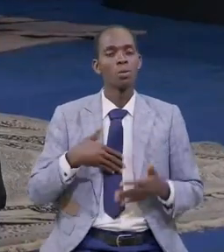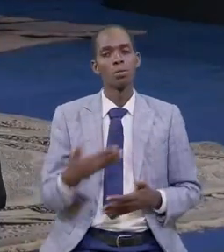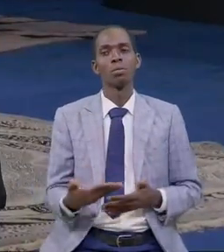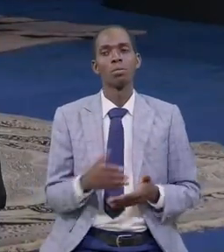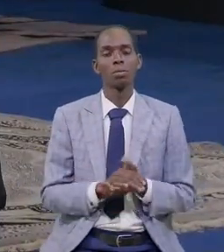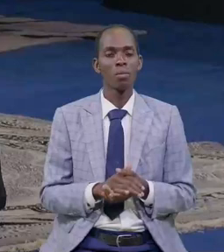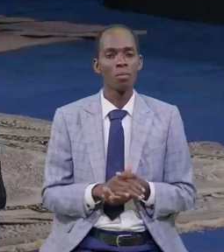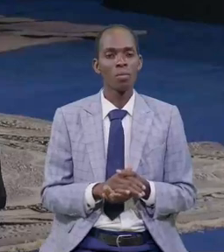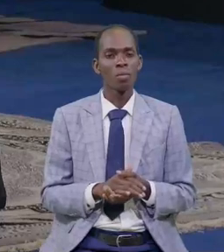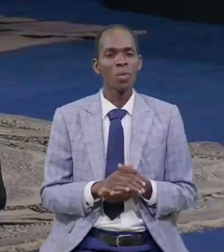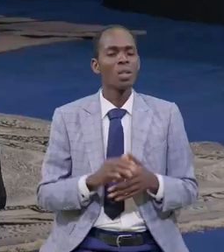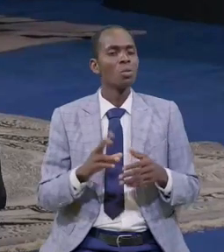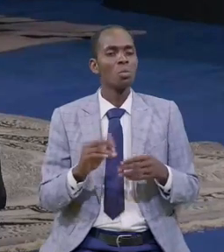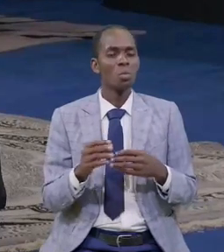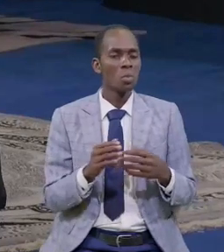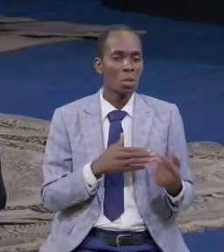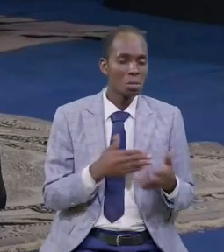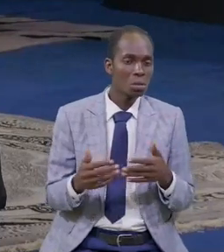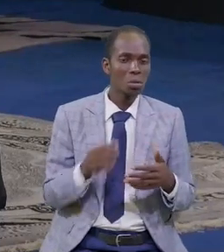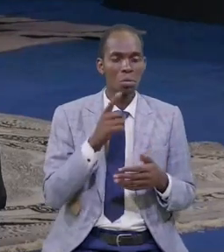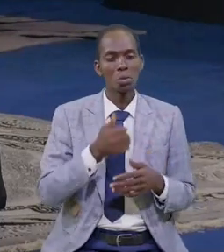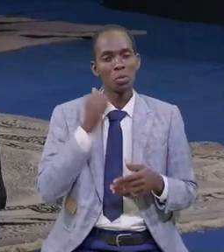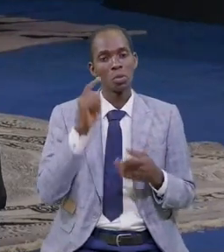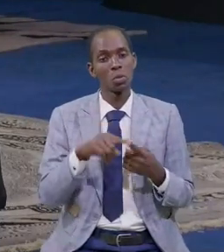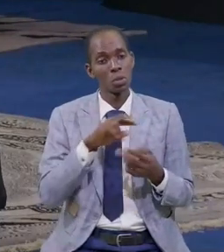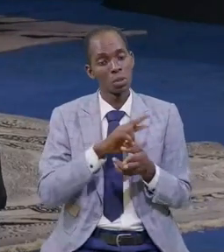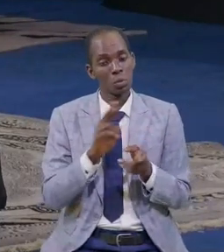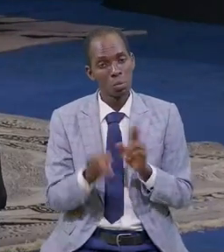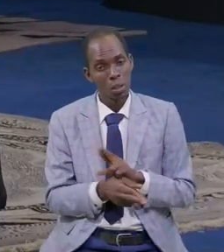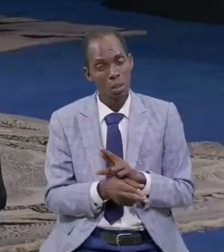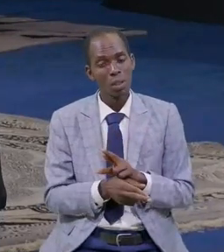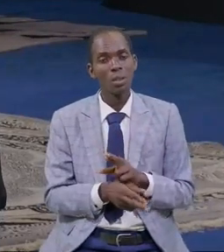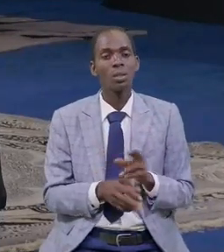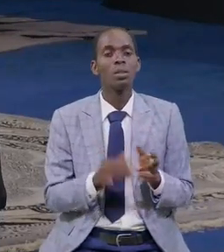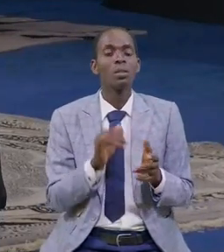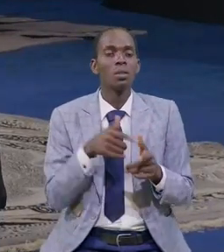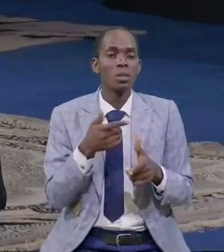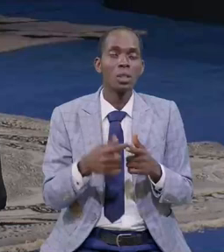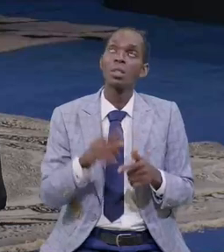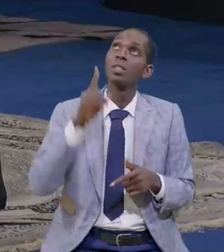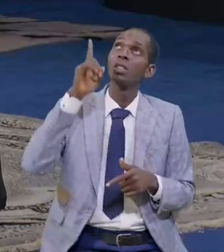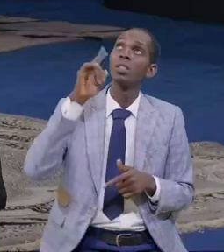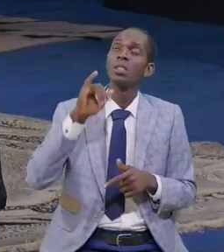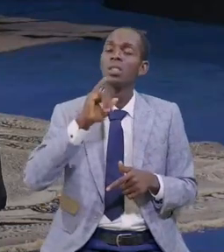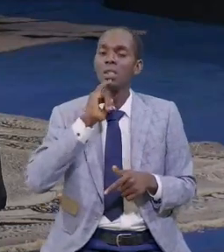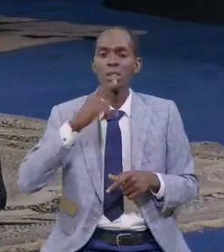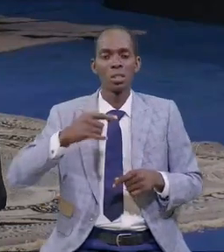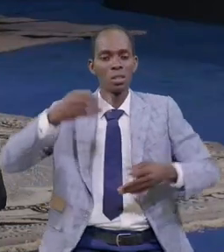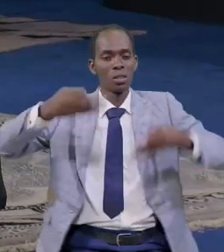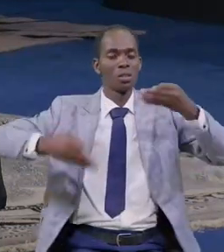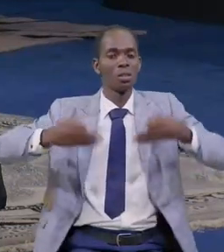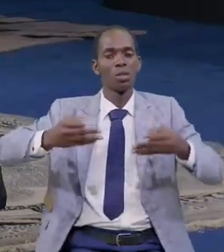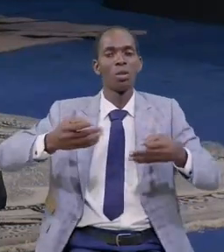libre arbitre quel que soit ce que quelqu'un dit moi je refuse de me repentir Christ est le juge de